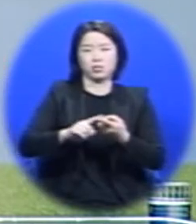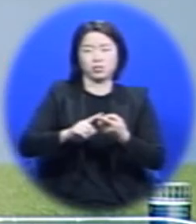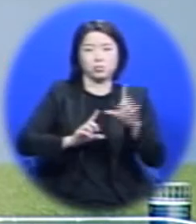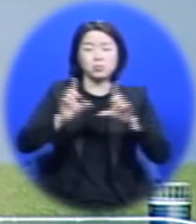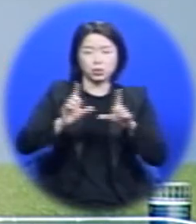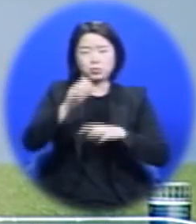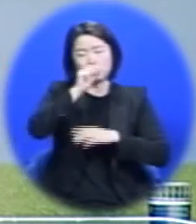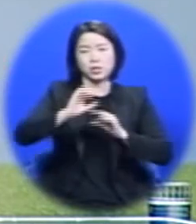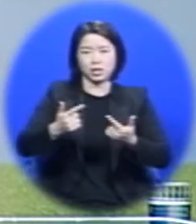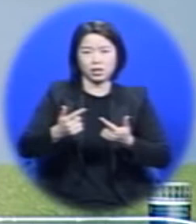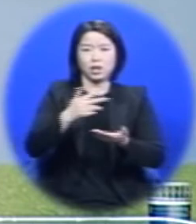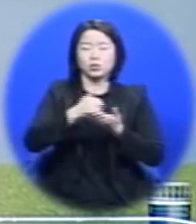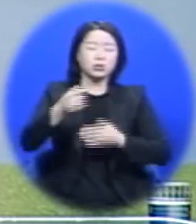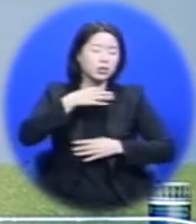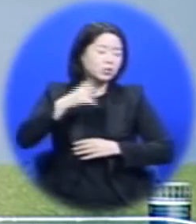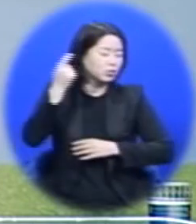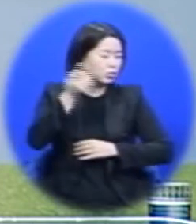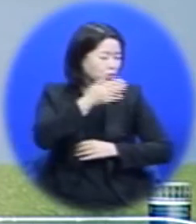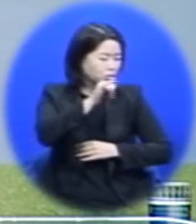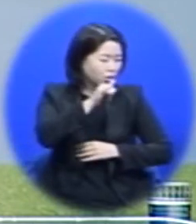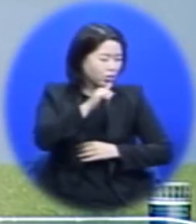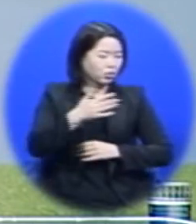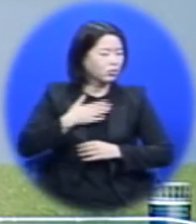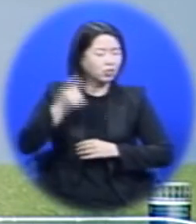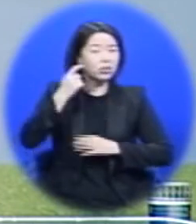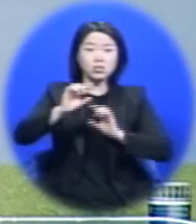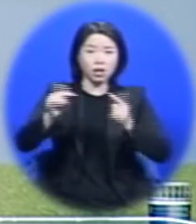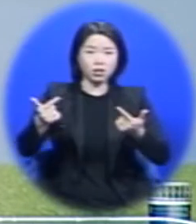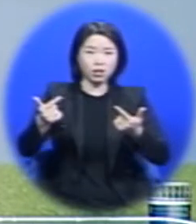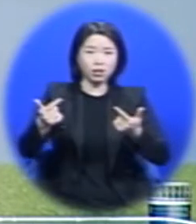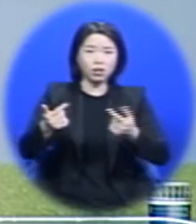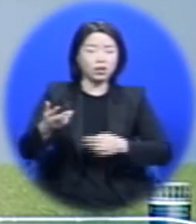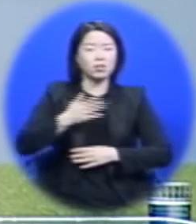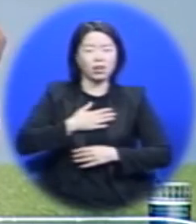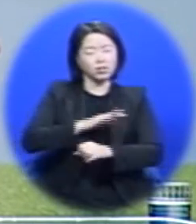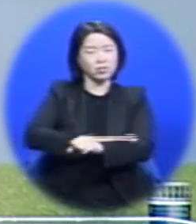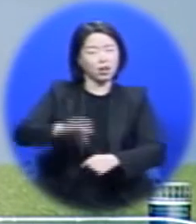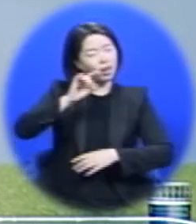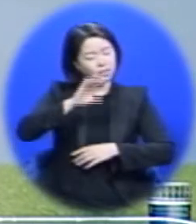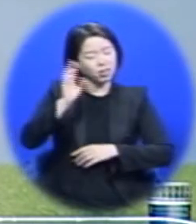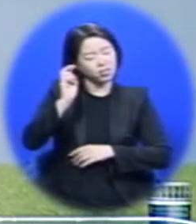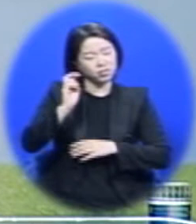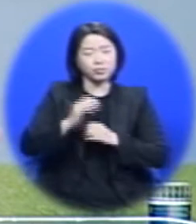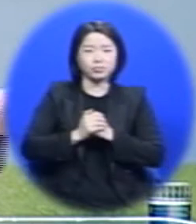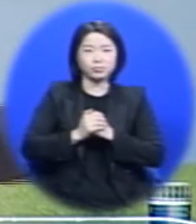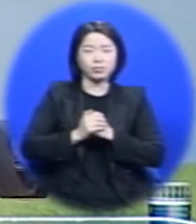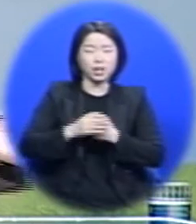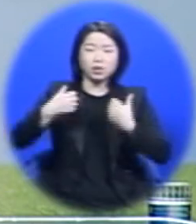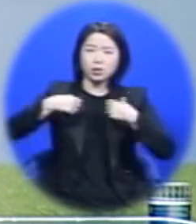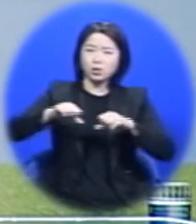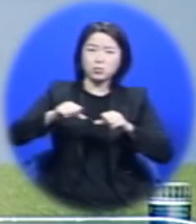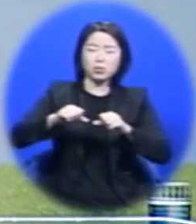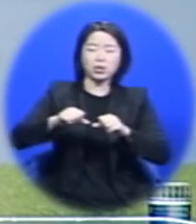예를 들면 주의 음성을 들을 수 있다. 나는 못 듣겠어요. 뭐 나는 잘 안 되네. 이럴